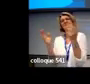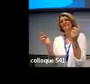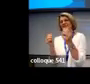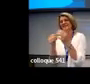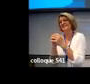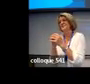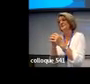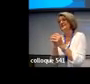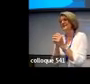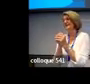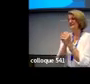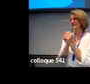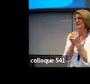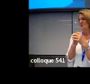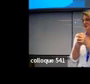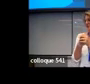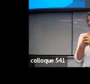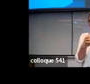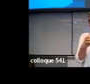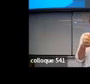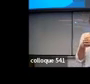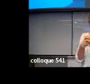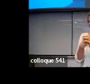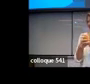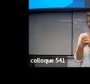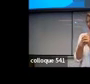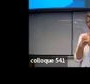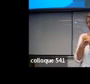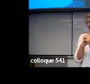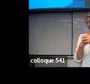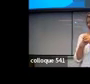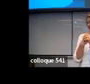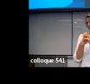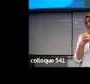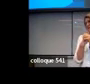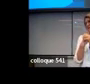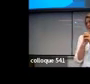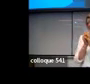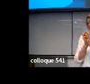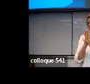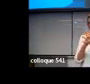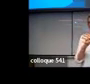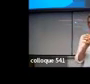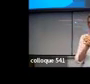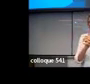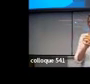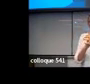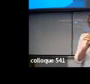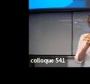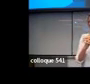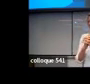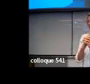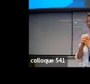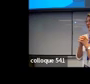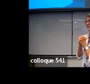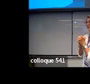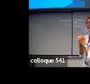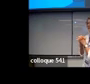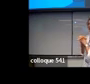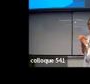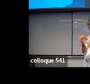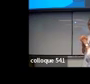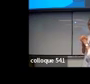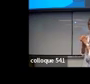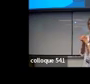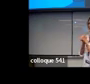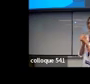faculté, des universitaires finalement, sans préciser vraiment le domaine, le secteur ou la discipline. Puis en sciences humaines, on